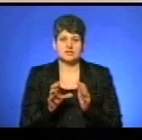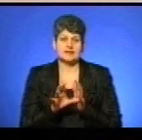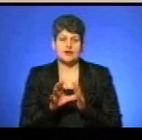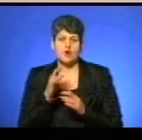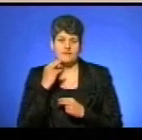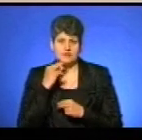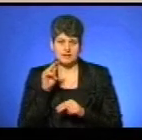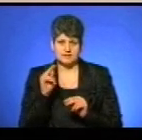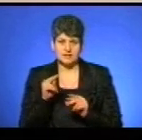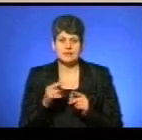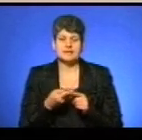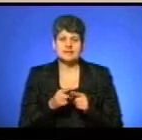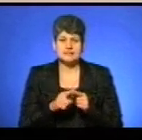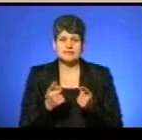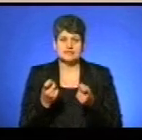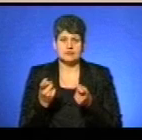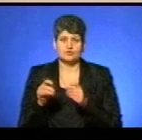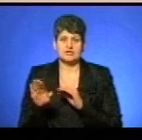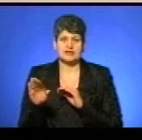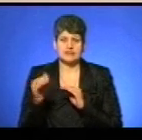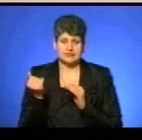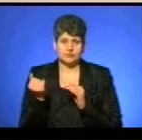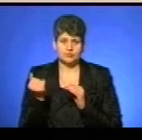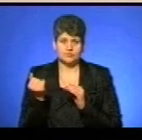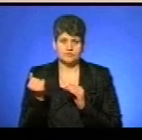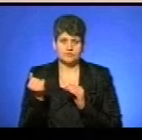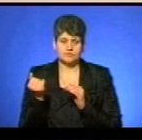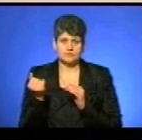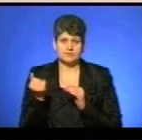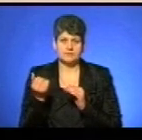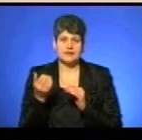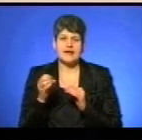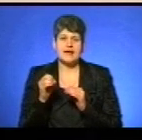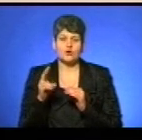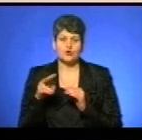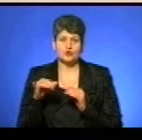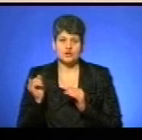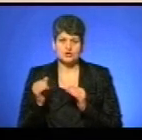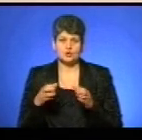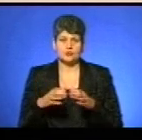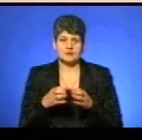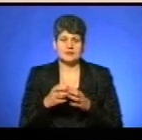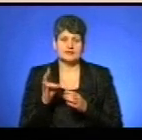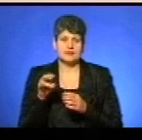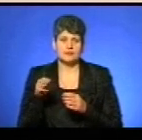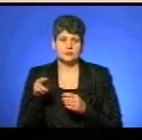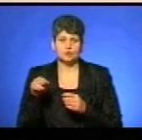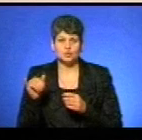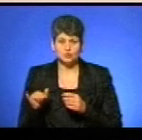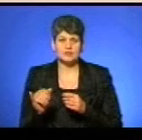енергоефективності. Зокрема, це залучення кредиту Північної екологічної фінансової корпорації «НЕПТО» для